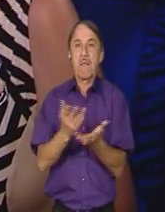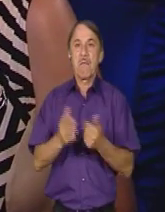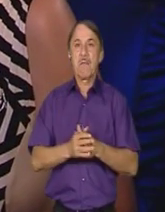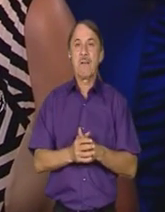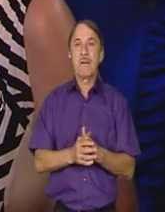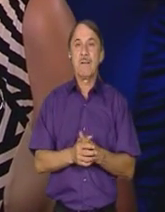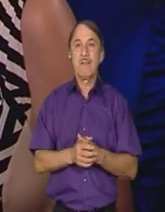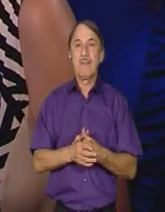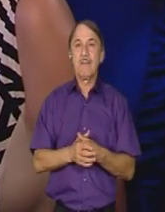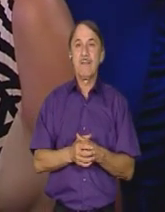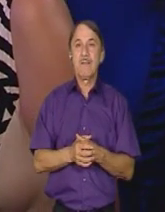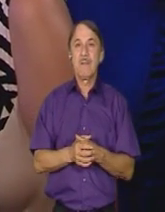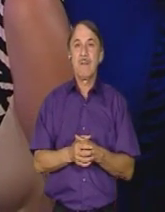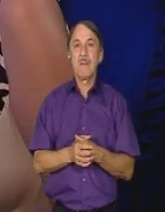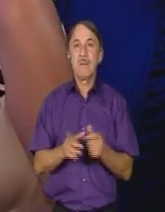Dakle,